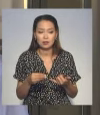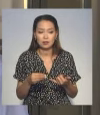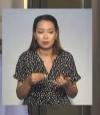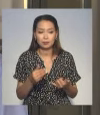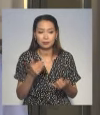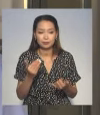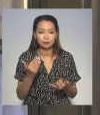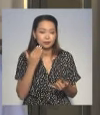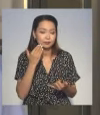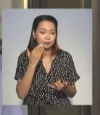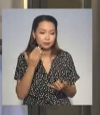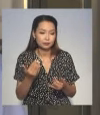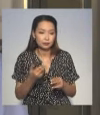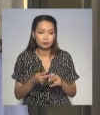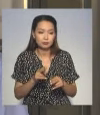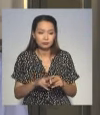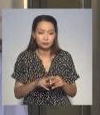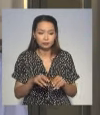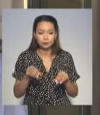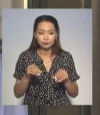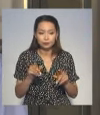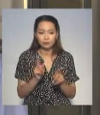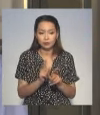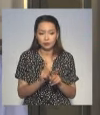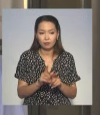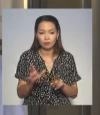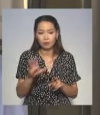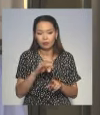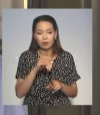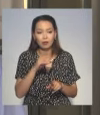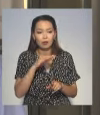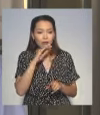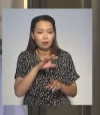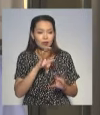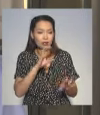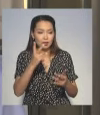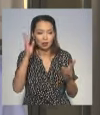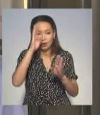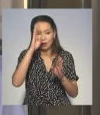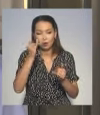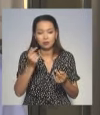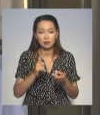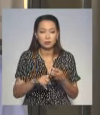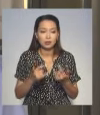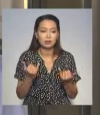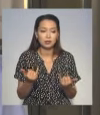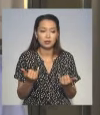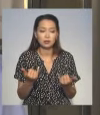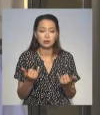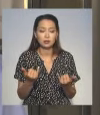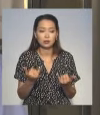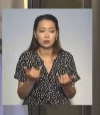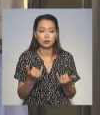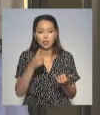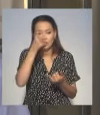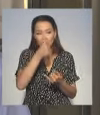бейімдестіріліп, яғни жерсіндірілген тұқымның сорттары егіледі бізде. Біздің ауара жағдай, яғни осы шаруашылықтар жылда